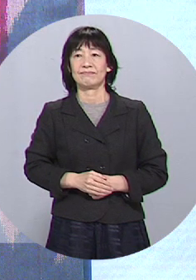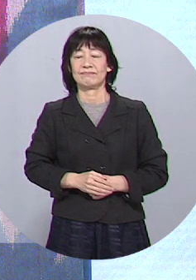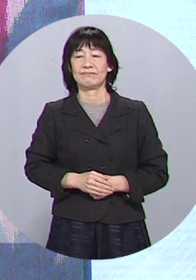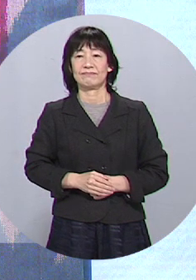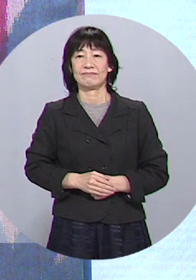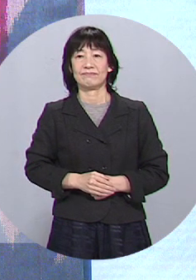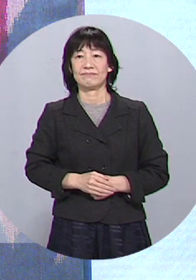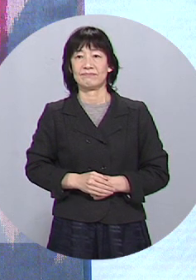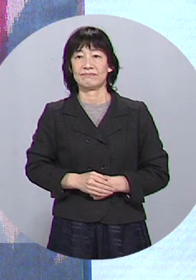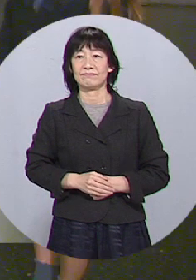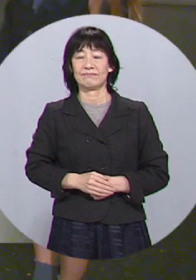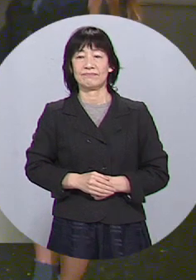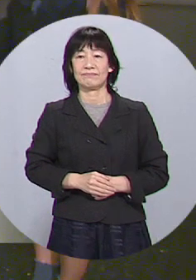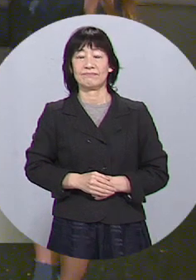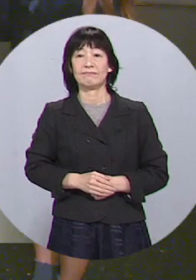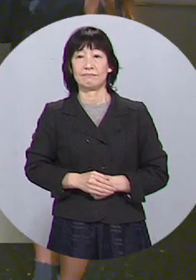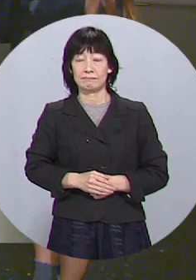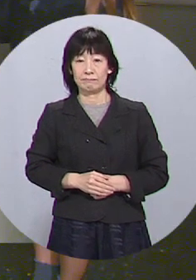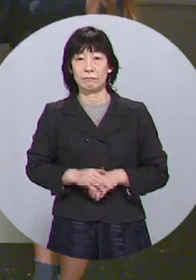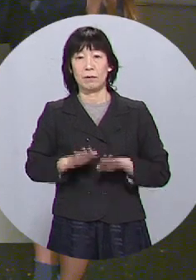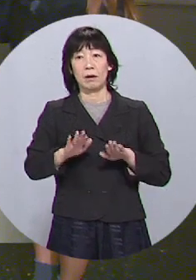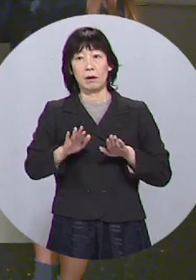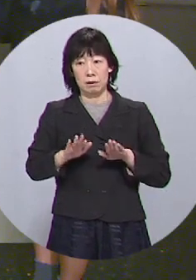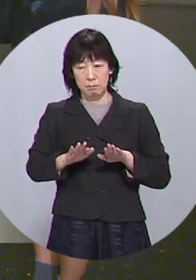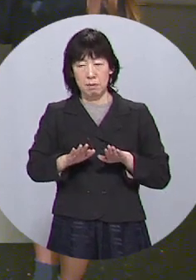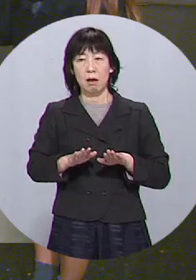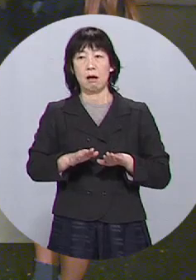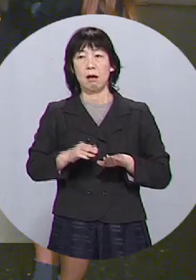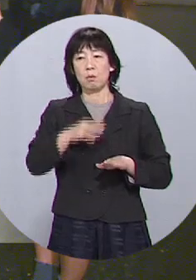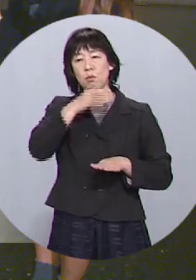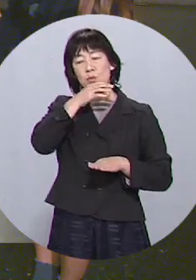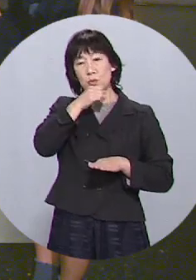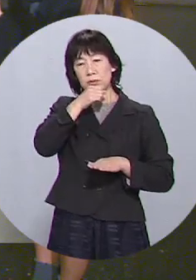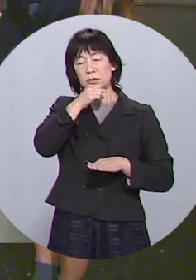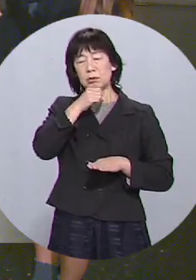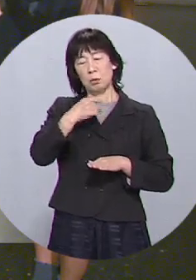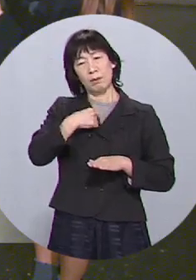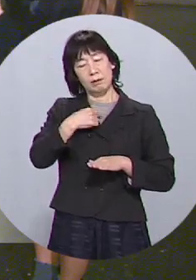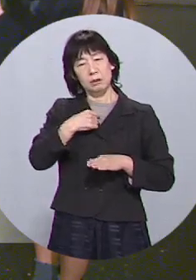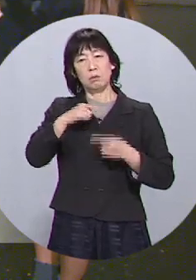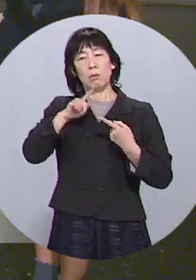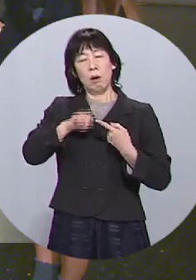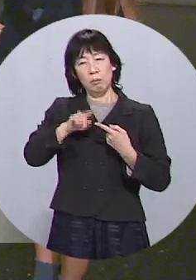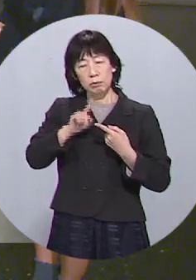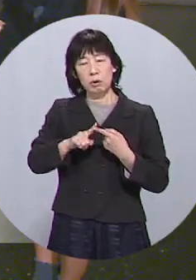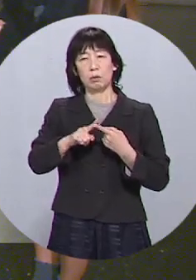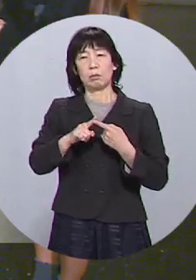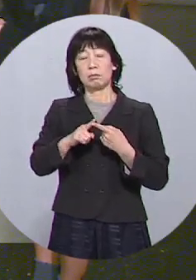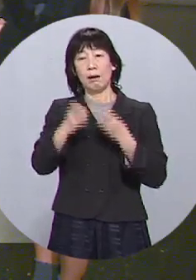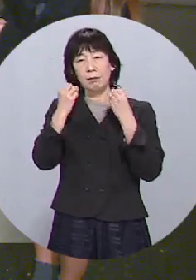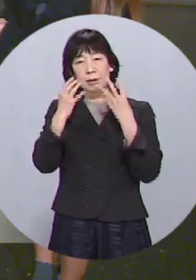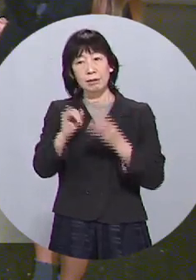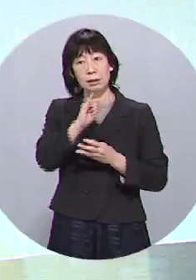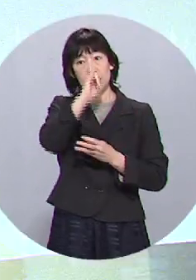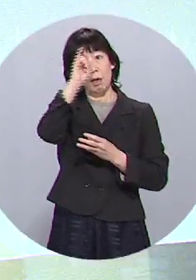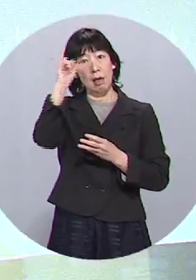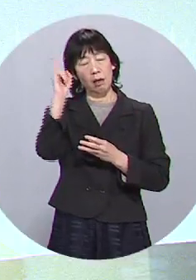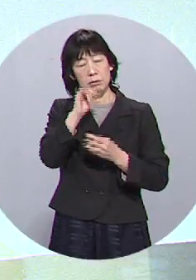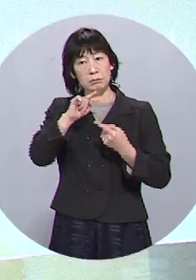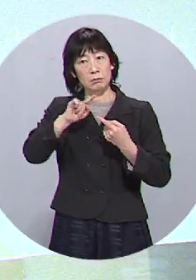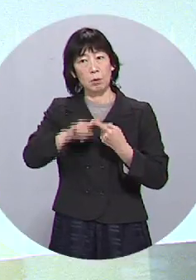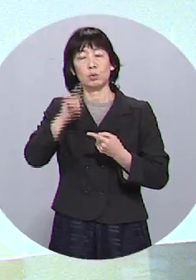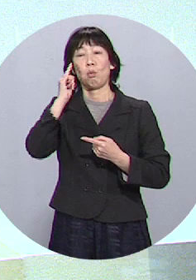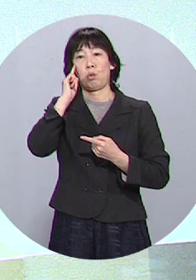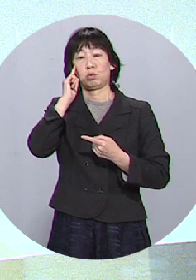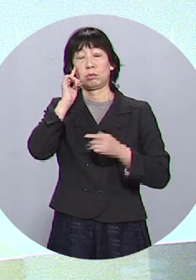思わせる雰囲気持ってますね。 今の私からしたら逆に新しいというか。 そうです ね、はい、ちょっと今の方も